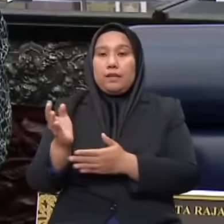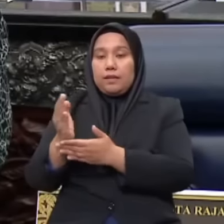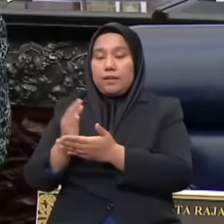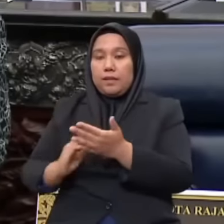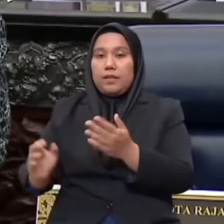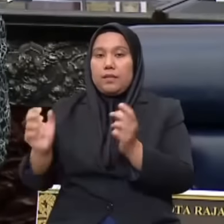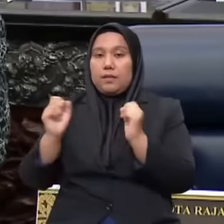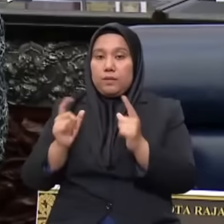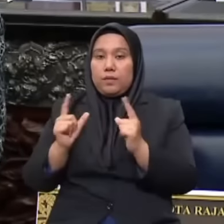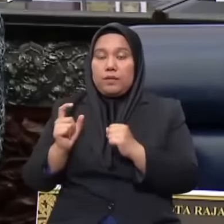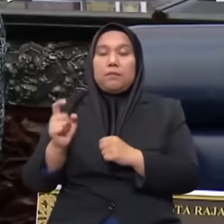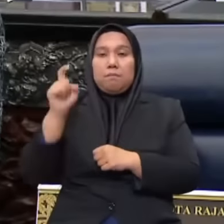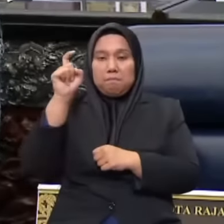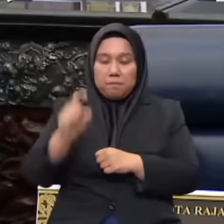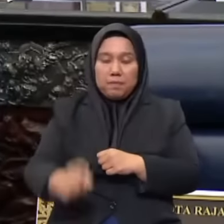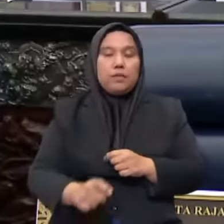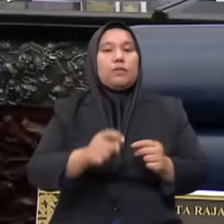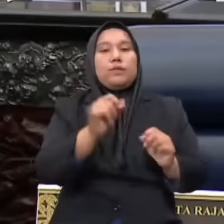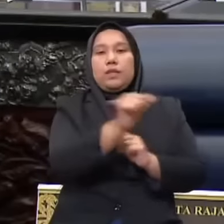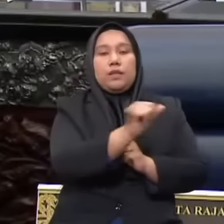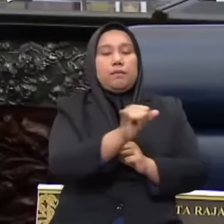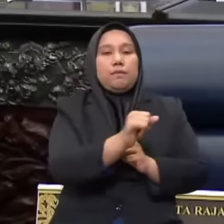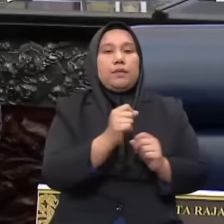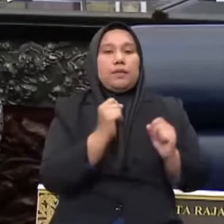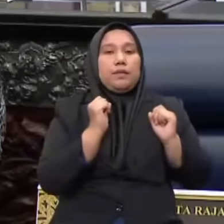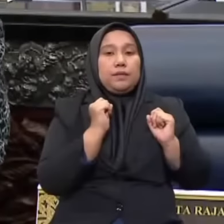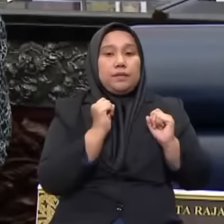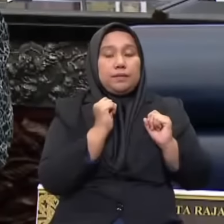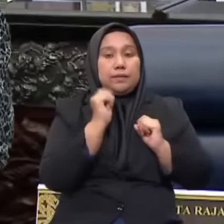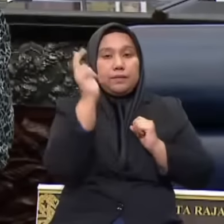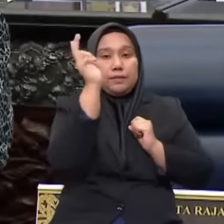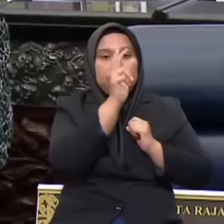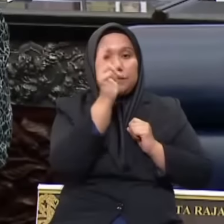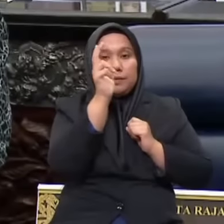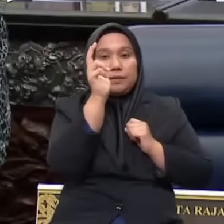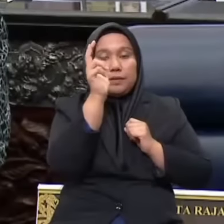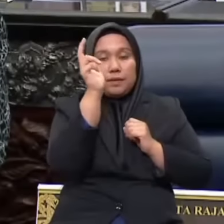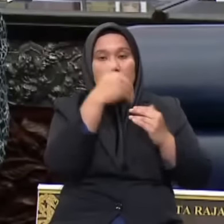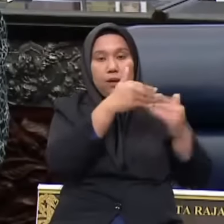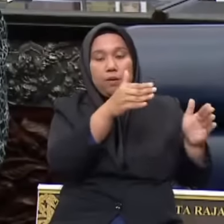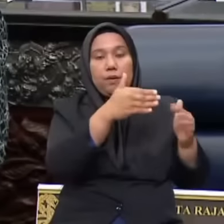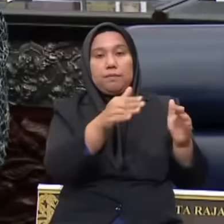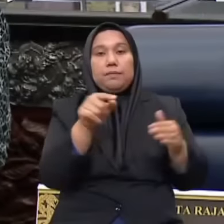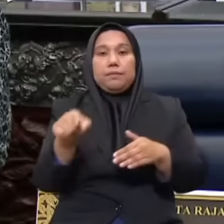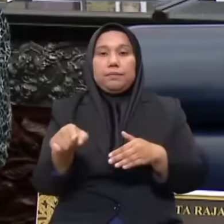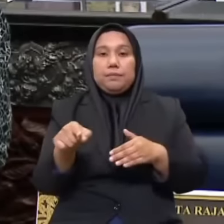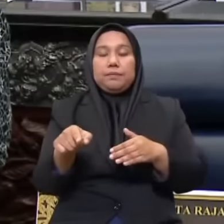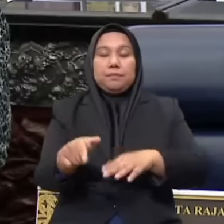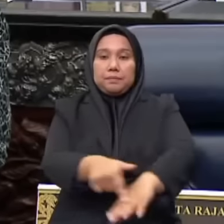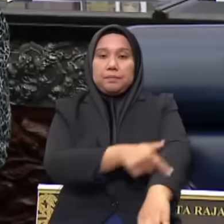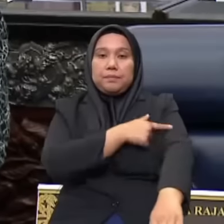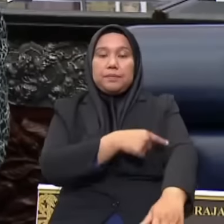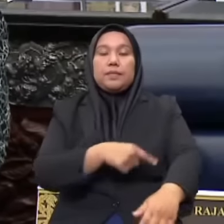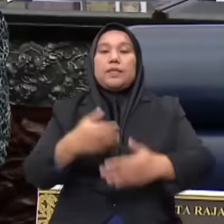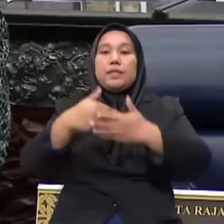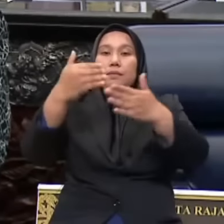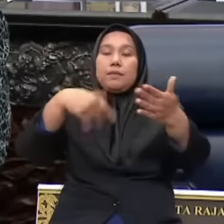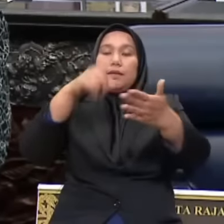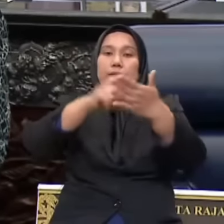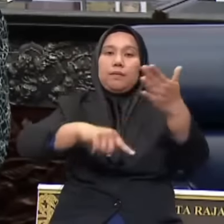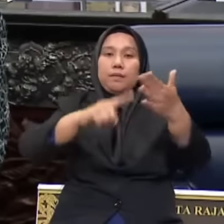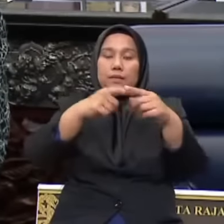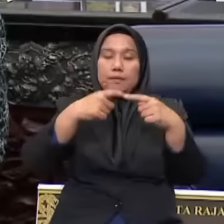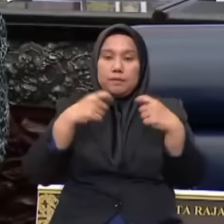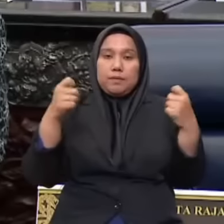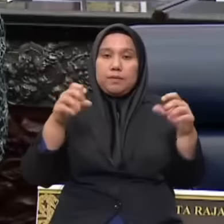sektor awam. Dan itu akan meneruskan polemik yang berpanjangan. Sebab itu sebelum apa-apa keputusan dibuat